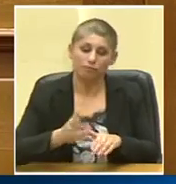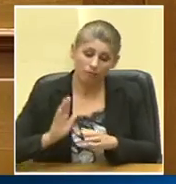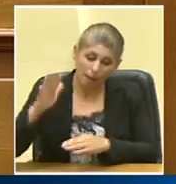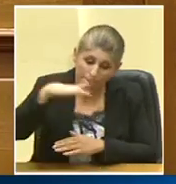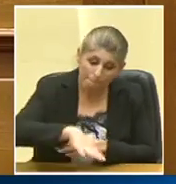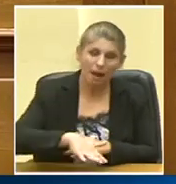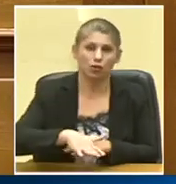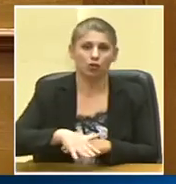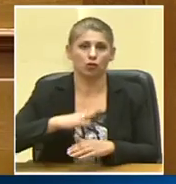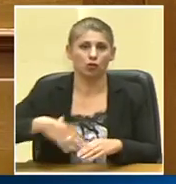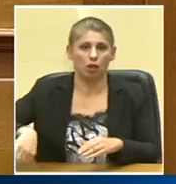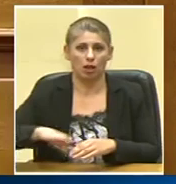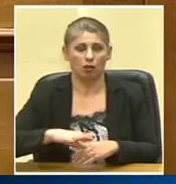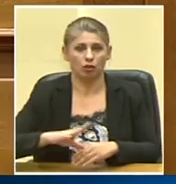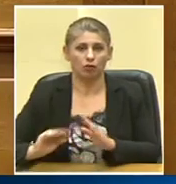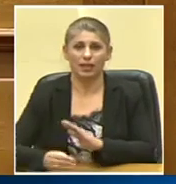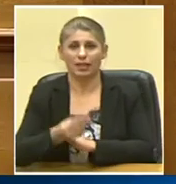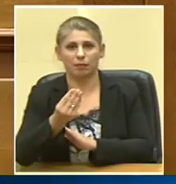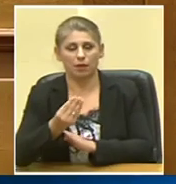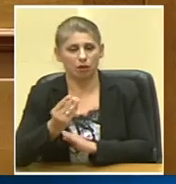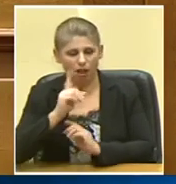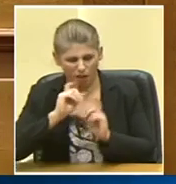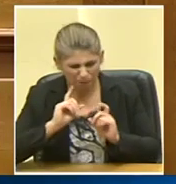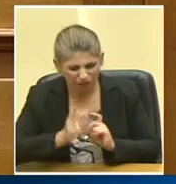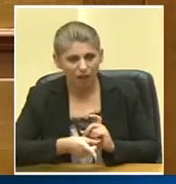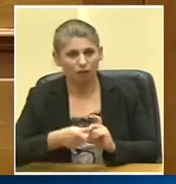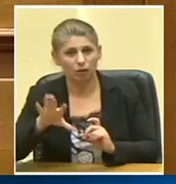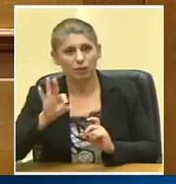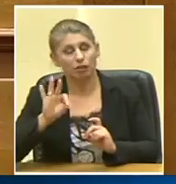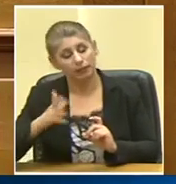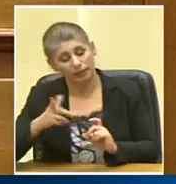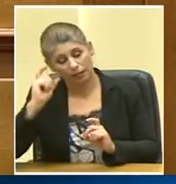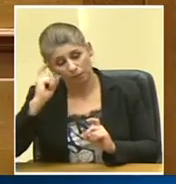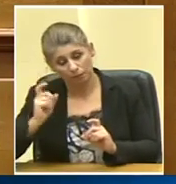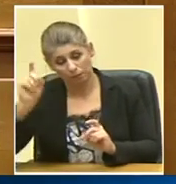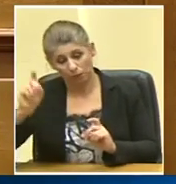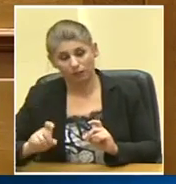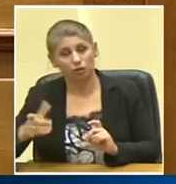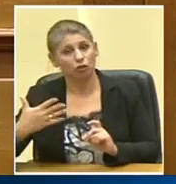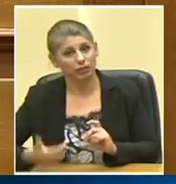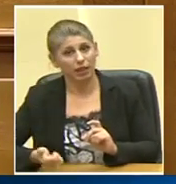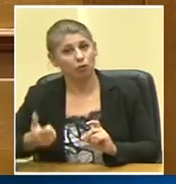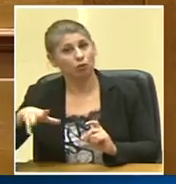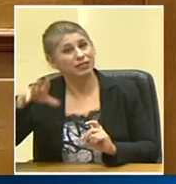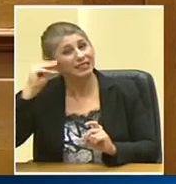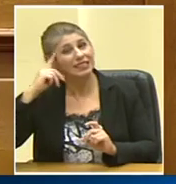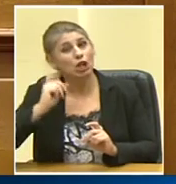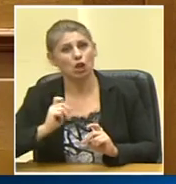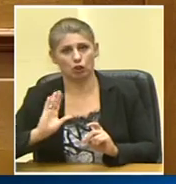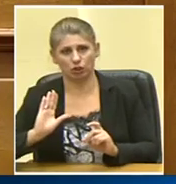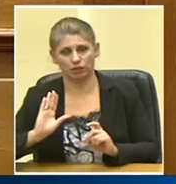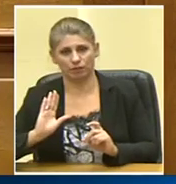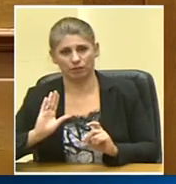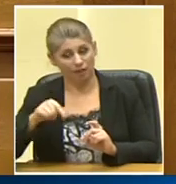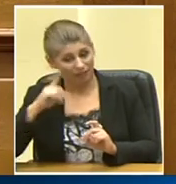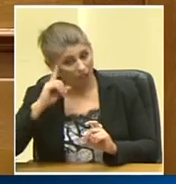του. Επιβάλλουν επιλογές επειδή υποτίθεται πως κατέχουν τη γνώση.